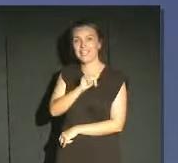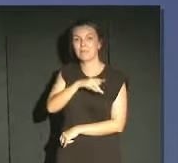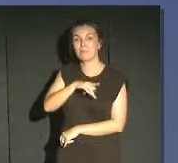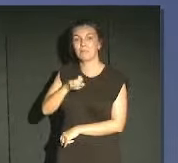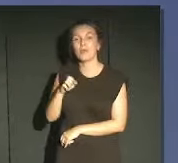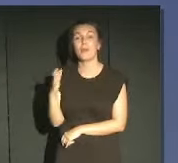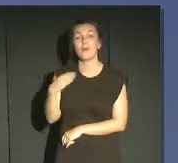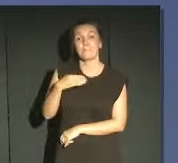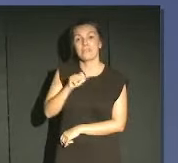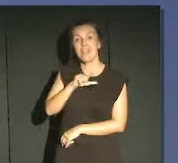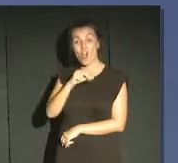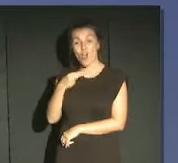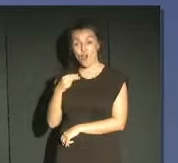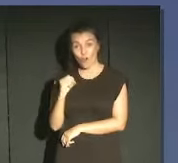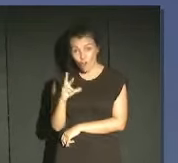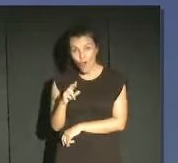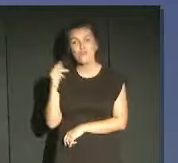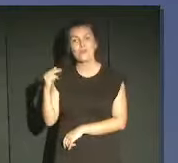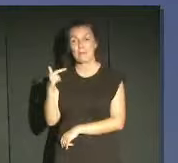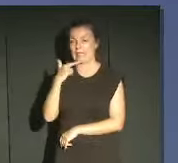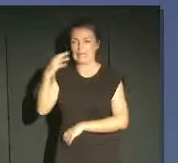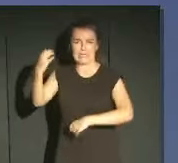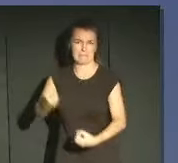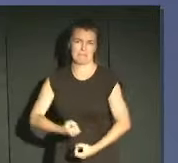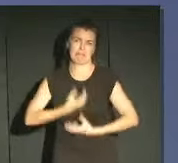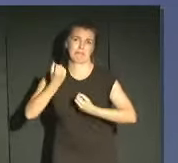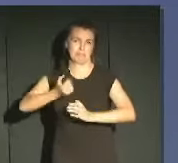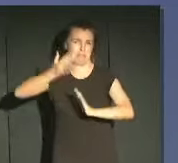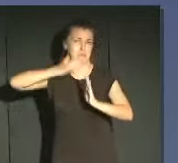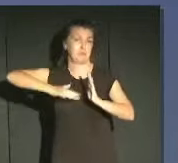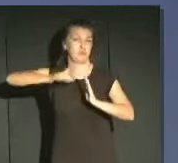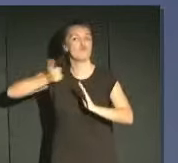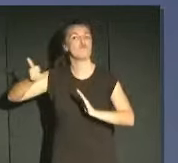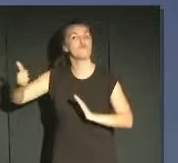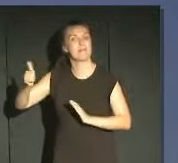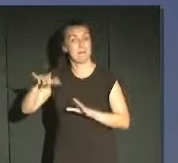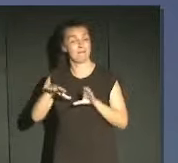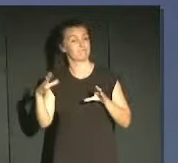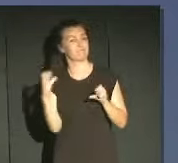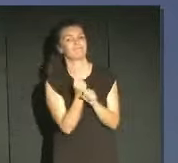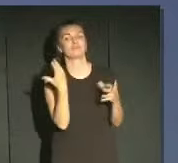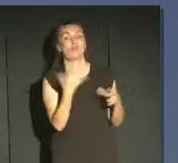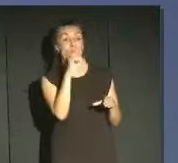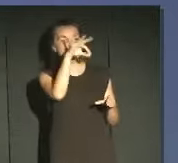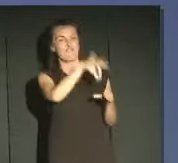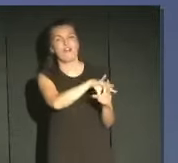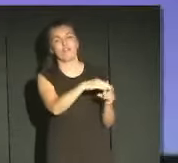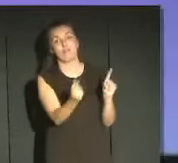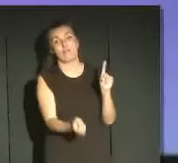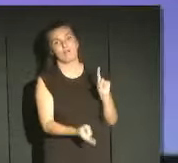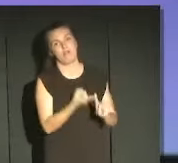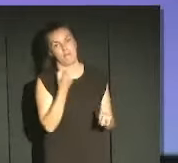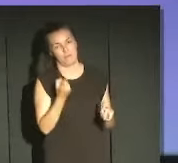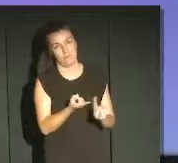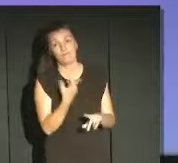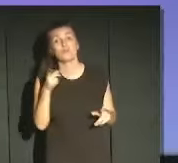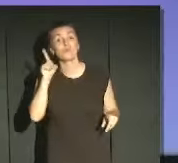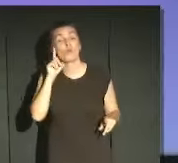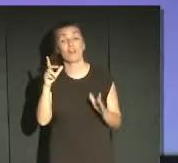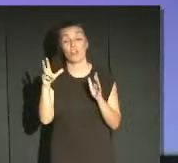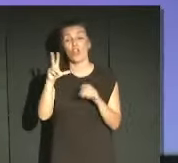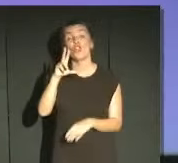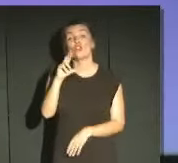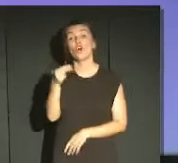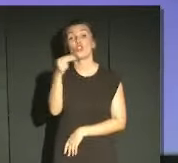qualités d'orateur et de slamer a gagné un vote extrêmement important puisque le 30